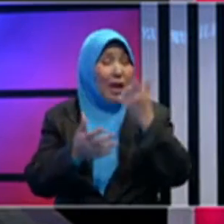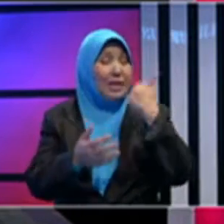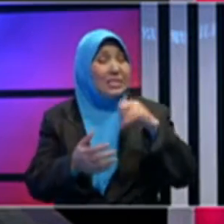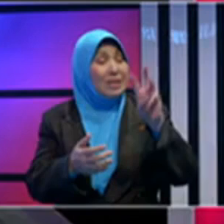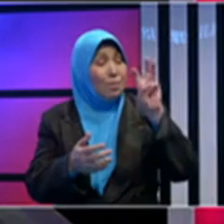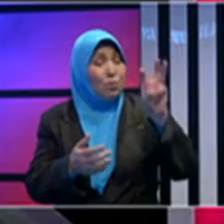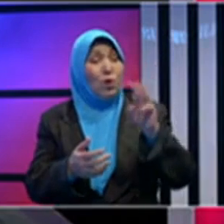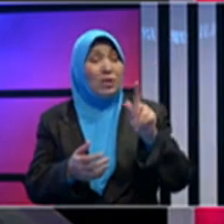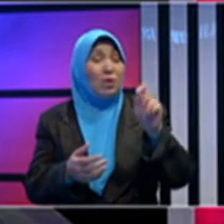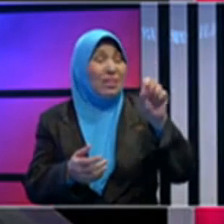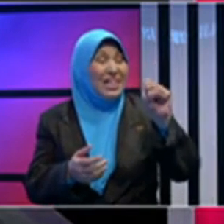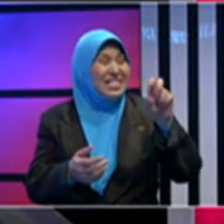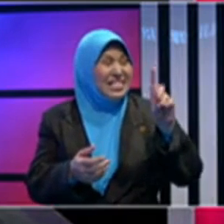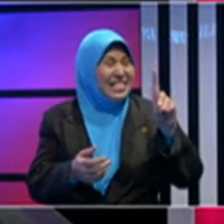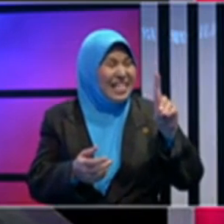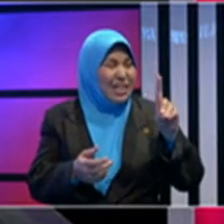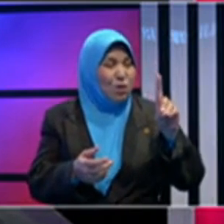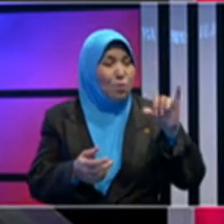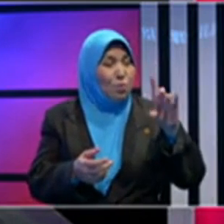ataupun tested